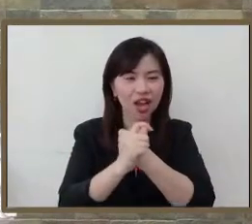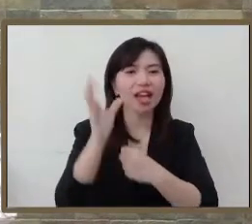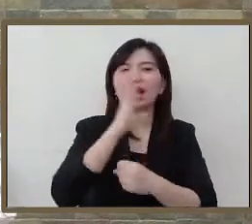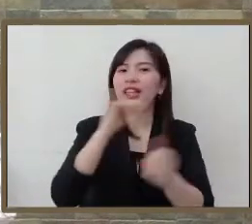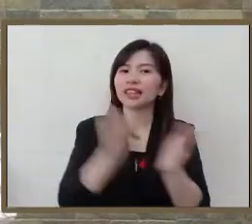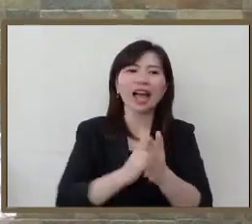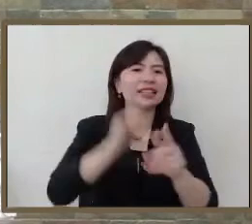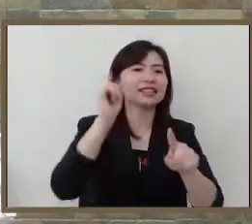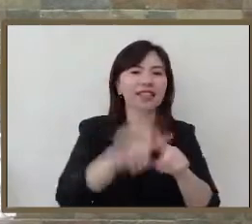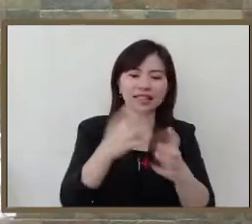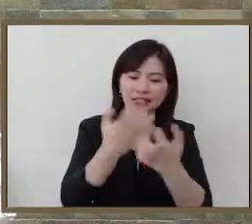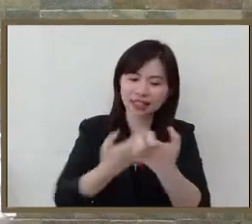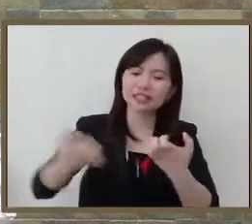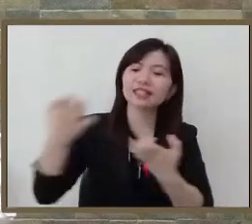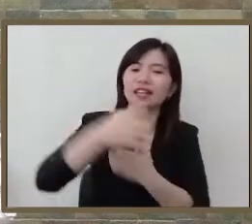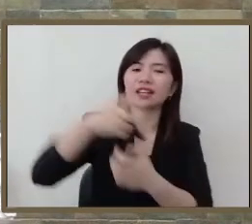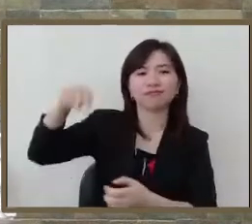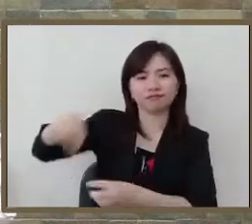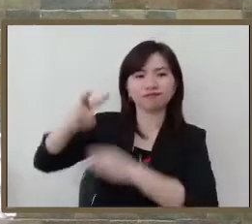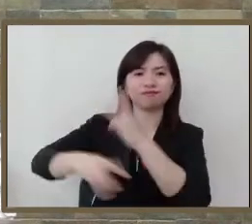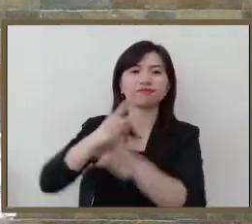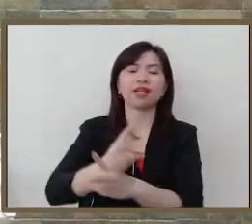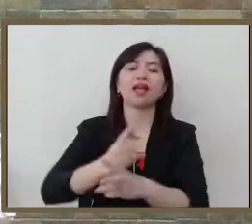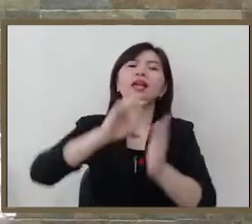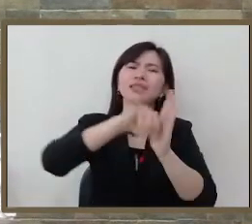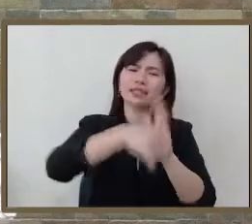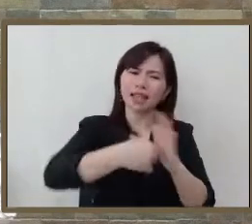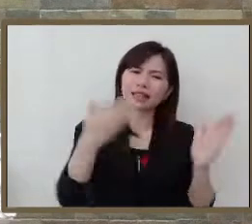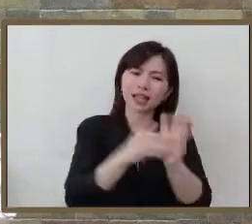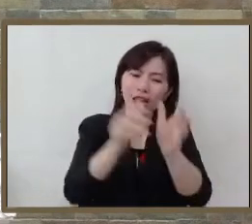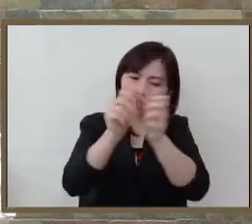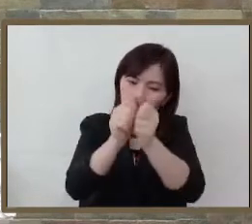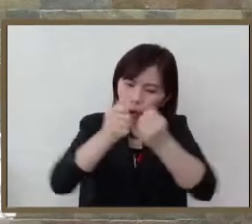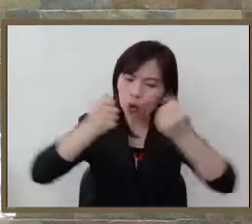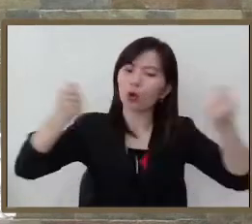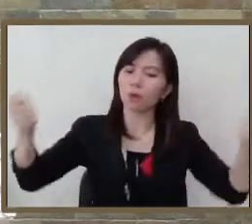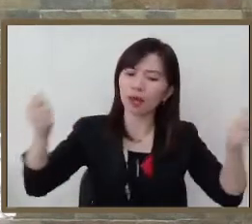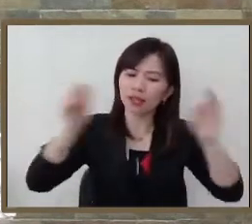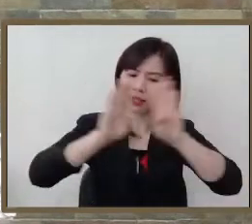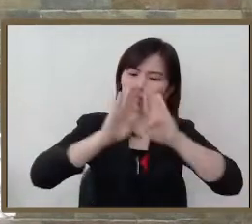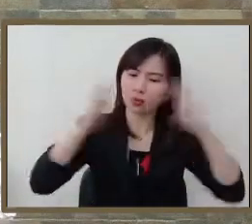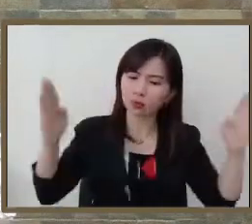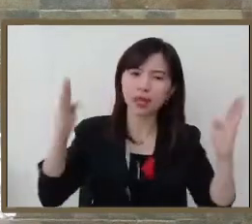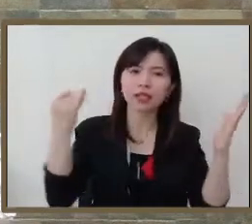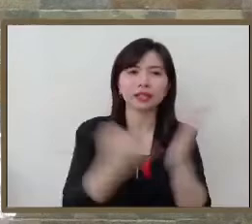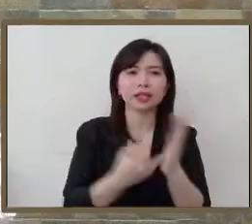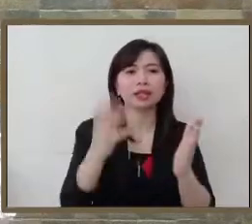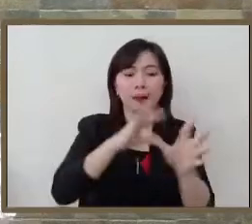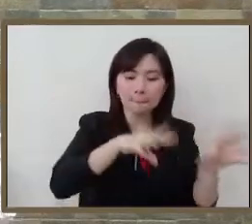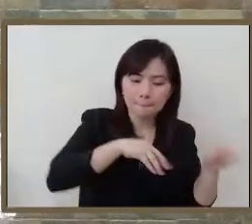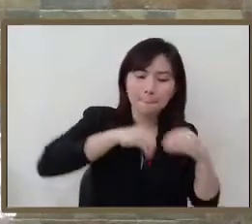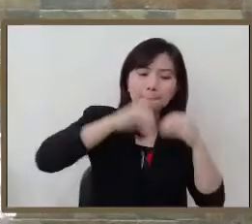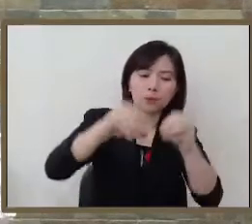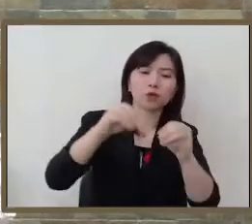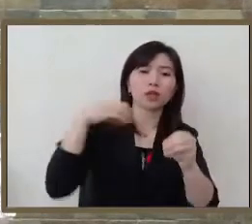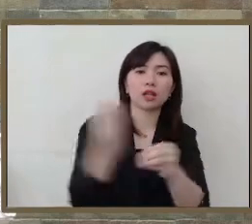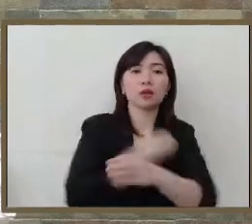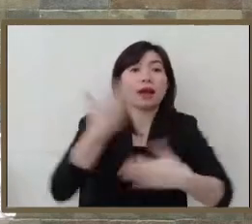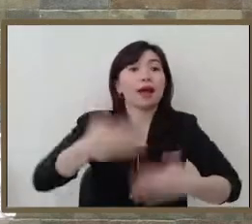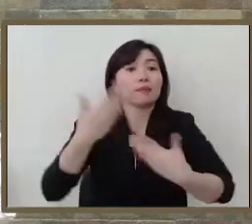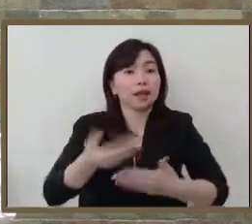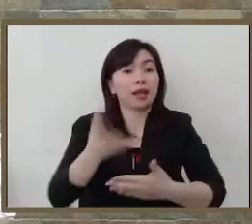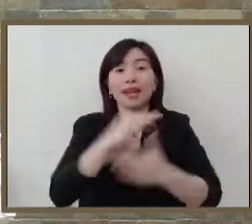na ito. Just open it. Let us treasure it and put our happiness on it and